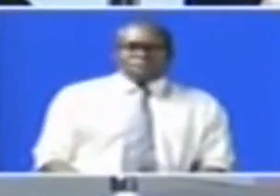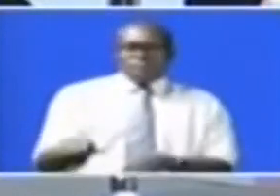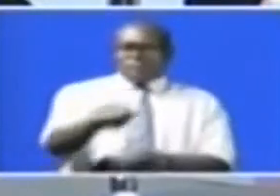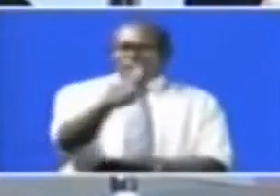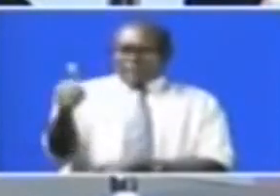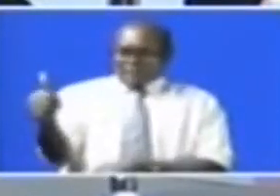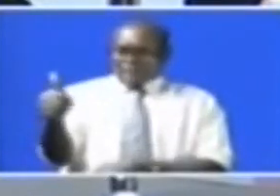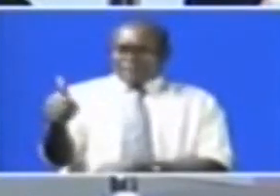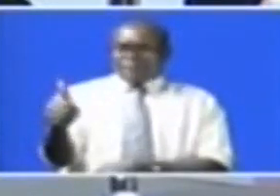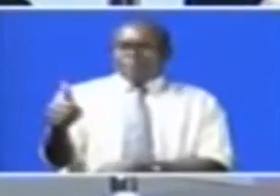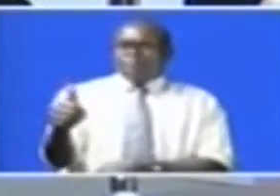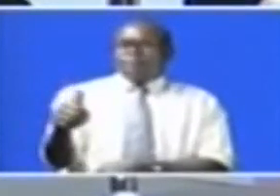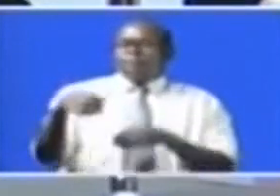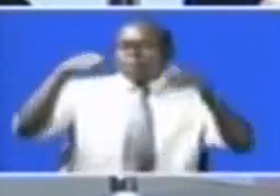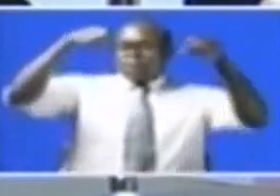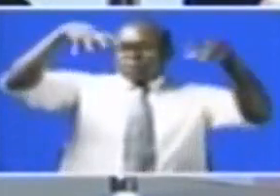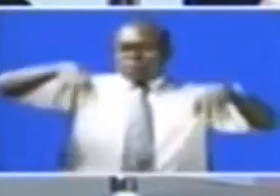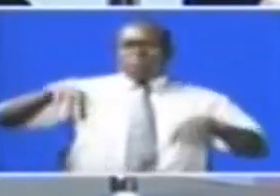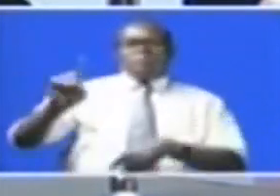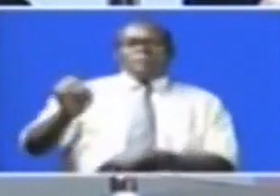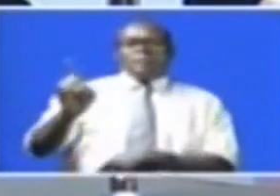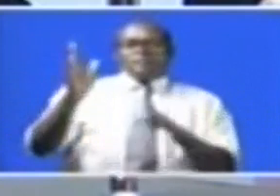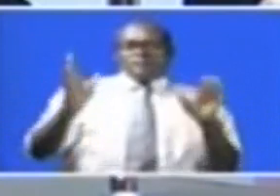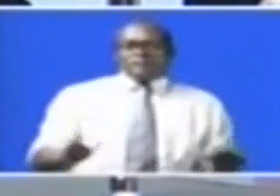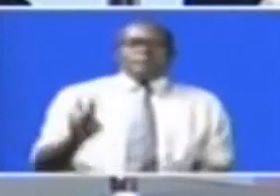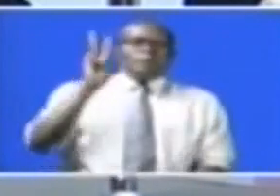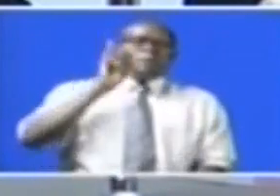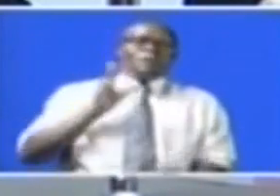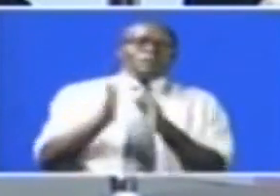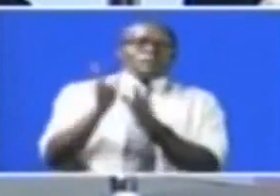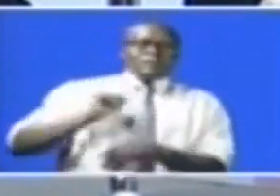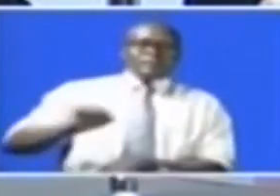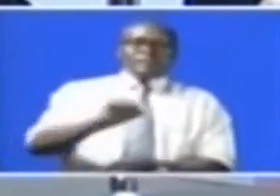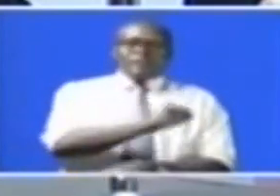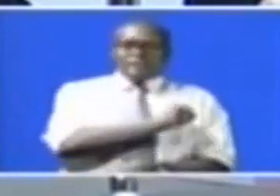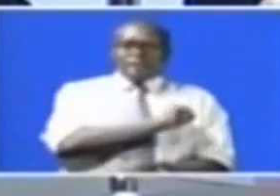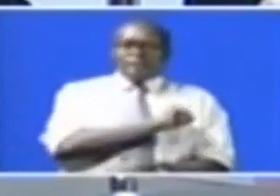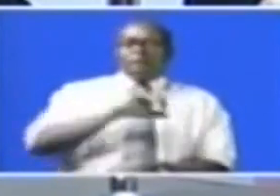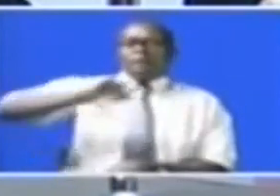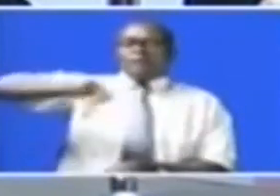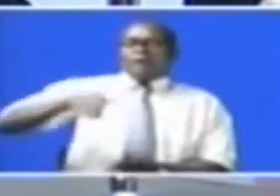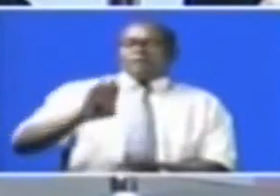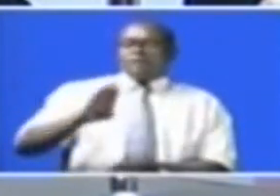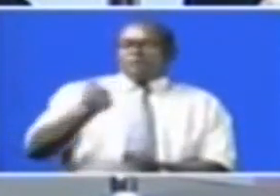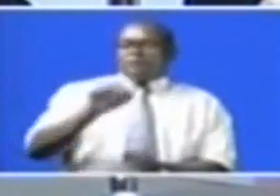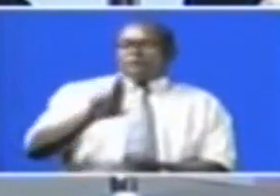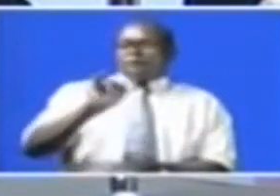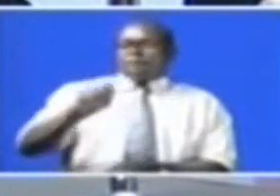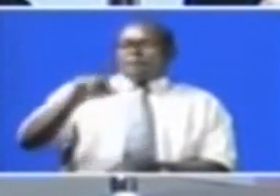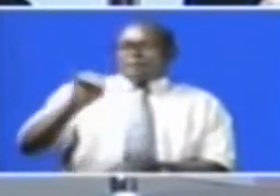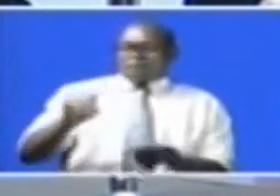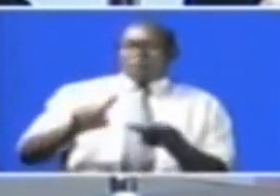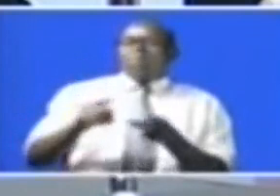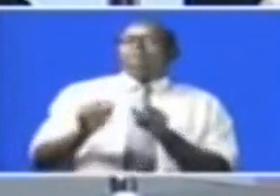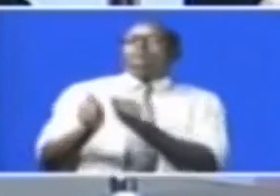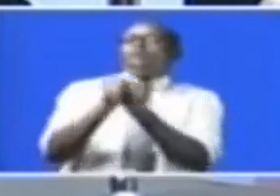Kwingine kwa mtazamaji, waziri wa ugatuzi Eugene Wamalwa akiwa na seneta wa kaunti ya Baringo Gideon Moi pamoja